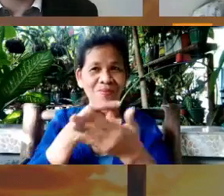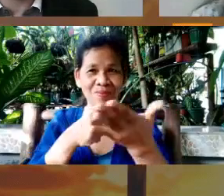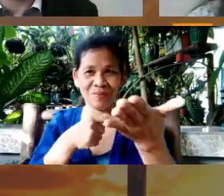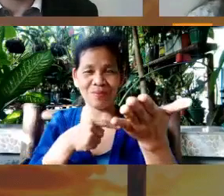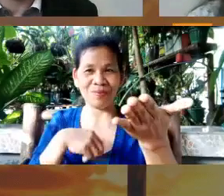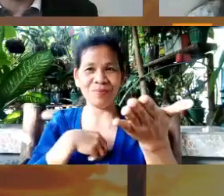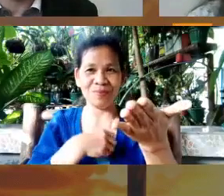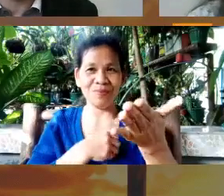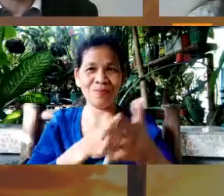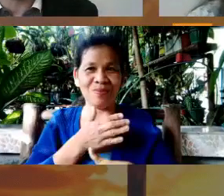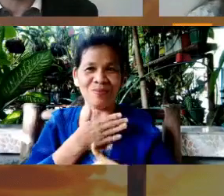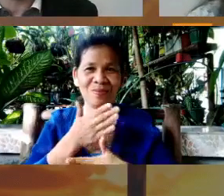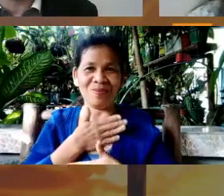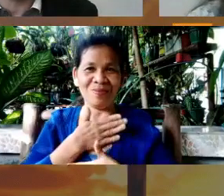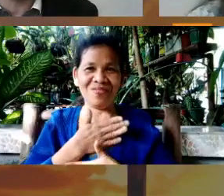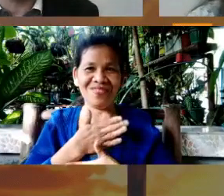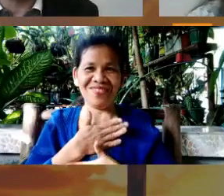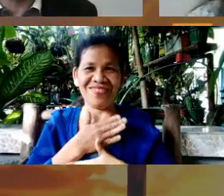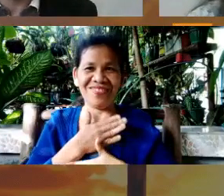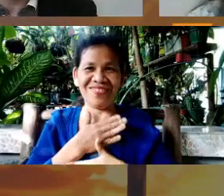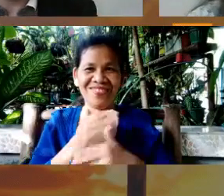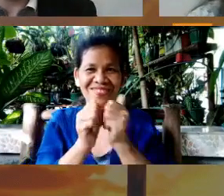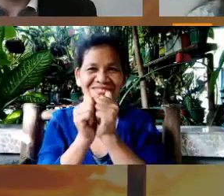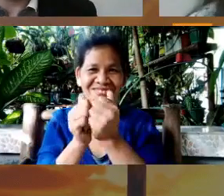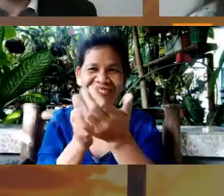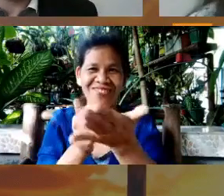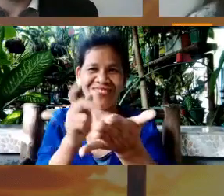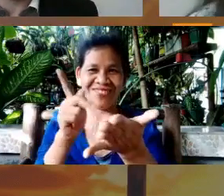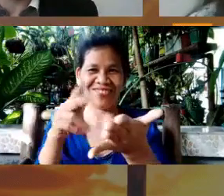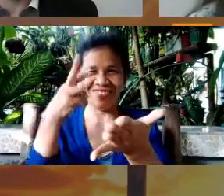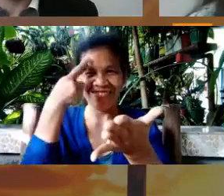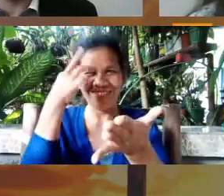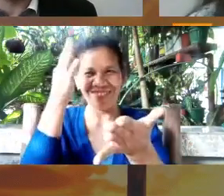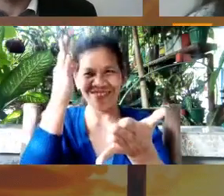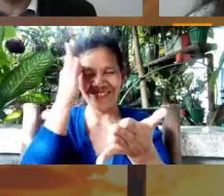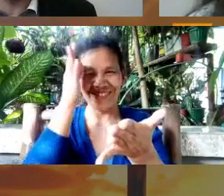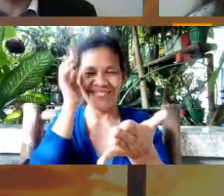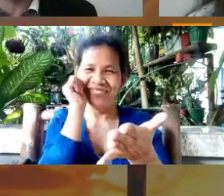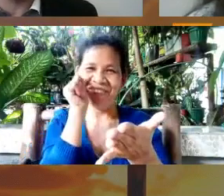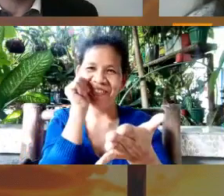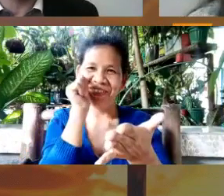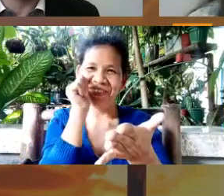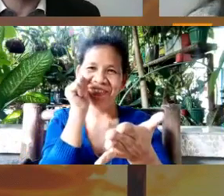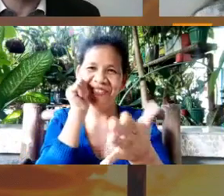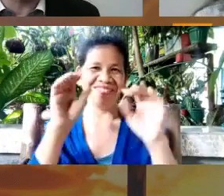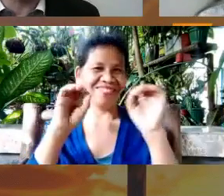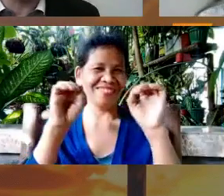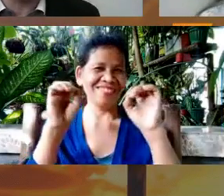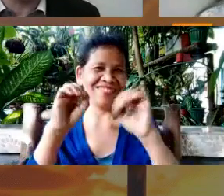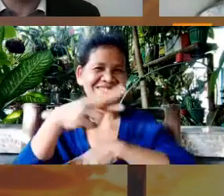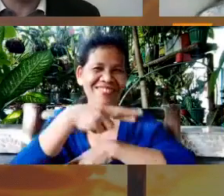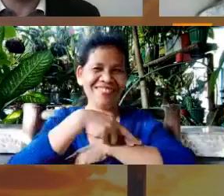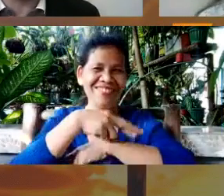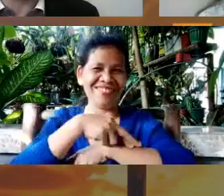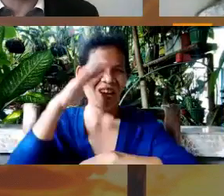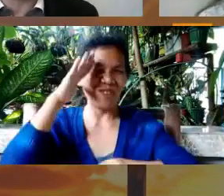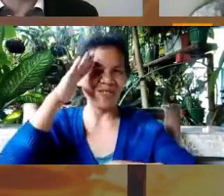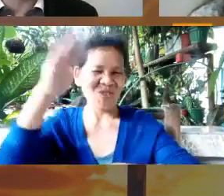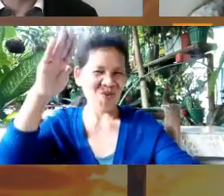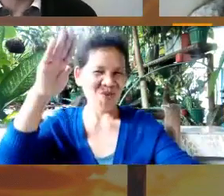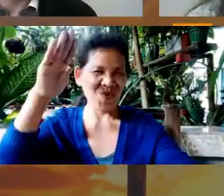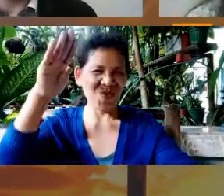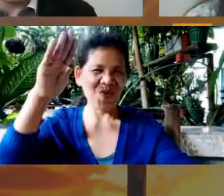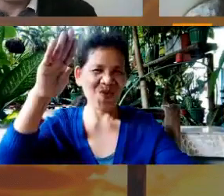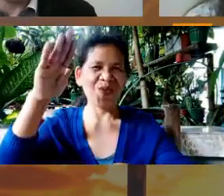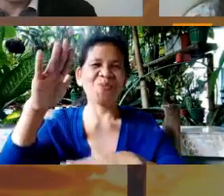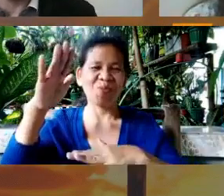masigla na talagang co-host, si Pastor Fortu, talagang nariyan, halos wala ng day off, ay saludo po tayo dyan sa ating kamanggagawang